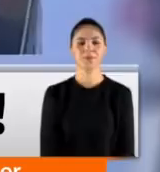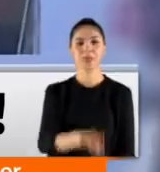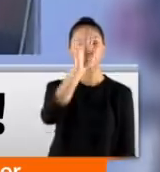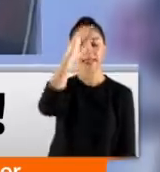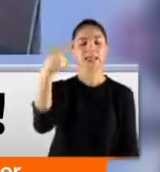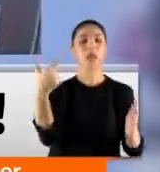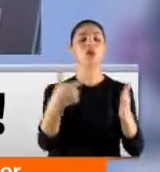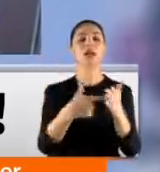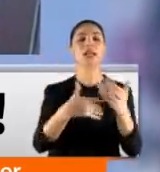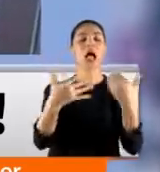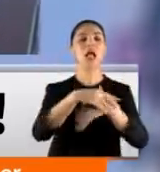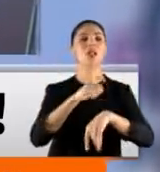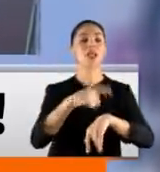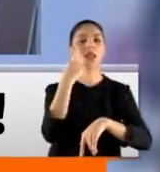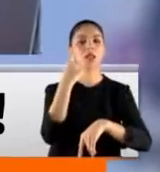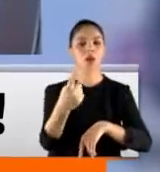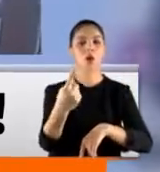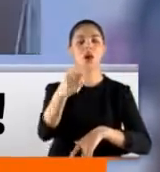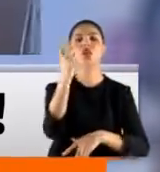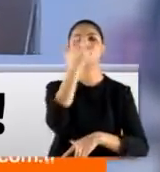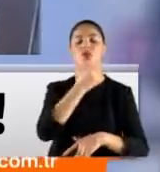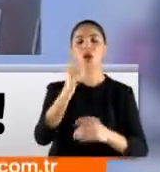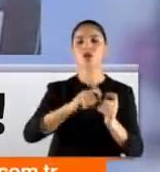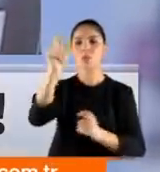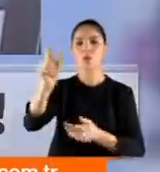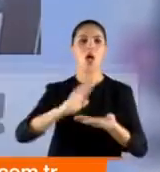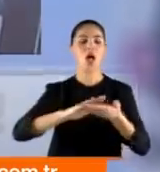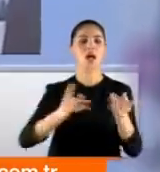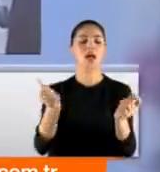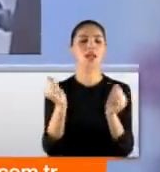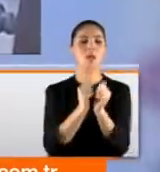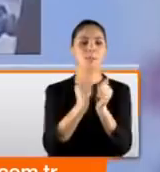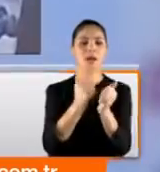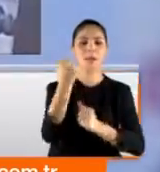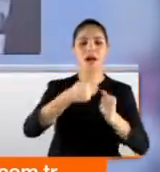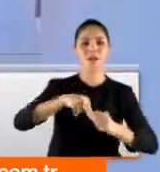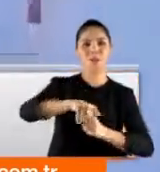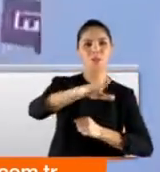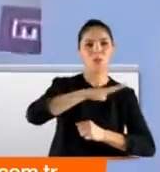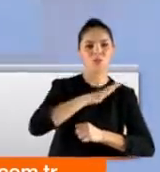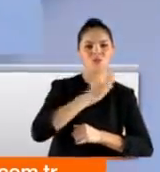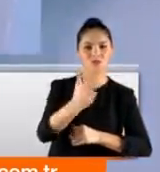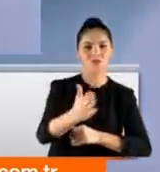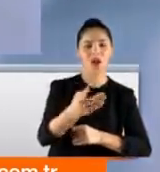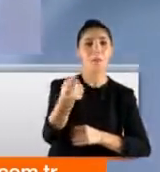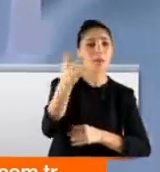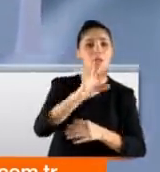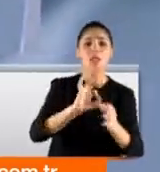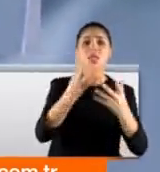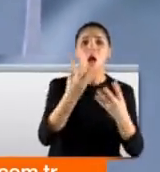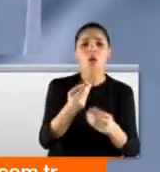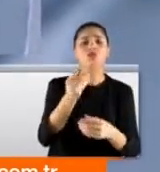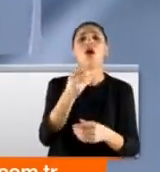İstanbul Kadıköy'de akşam saatlerinde şarkıcı Bulut Duman arkadaşıyla birlikte aracına doğru yürüyordu. Az sonra